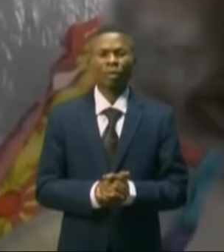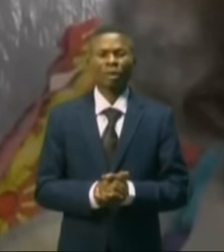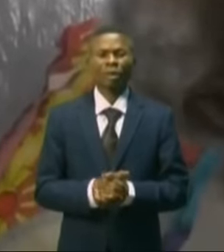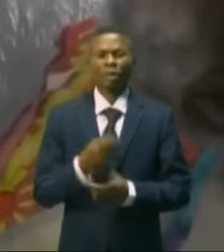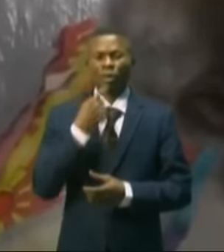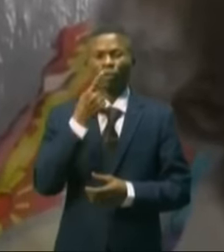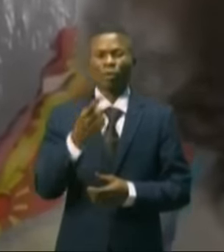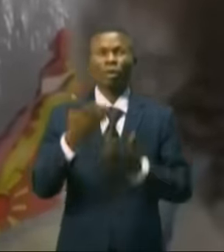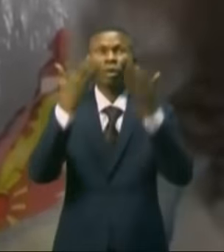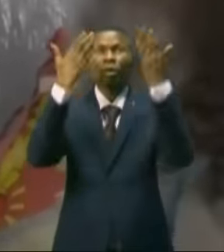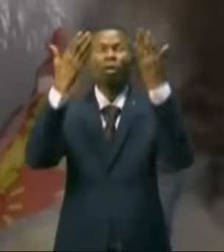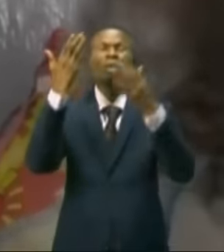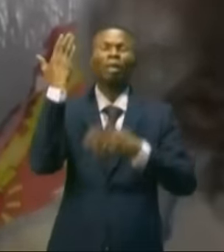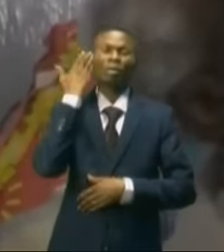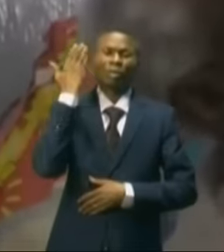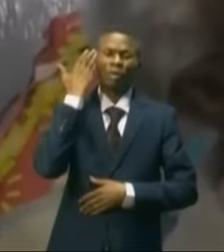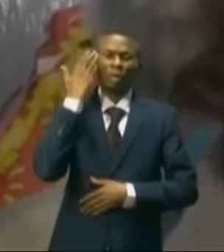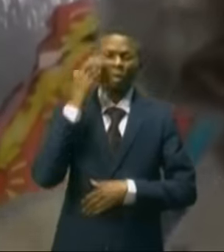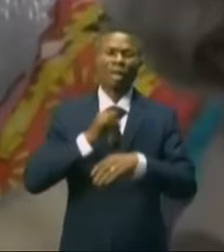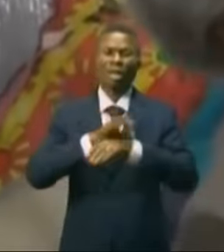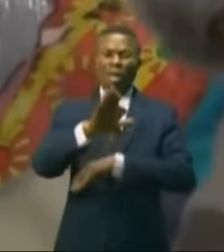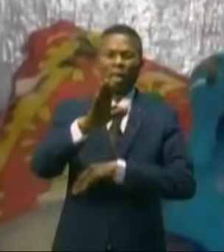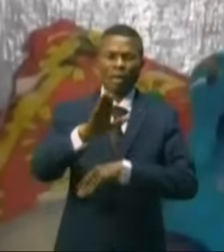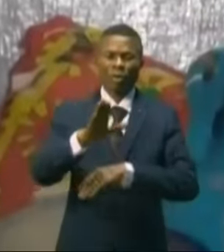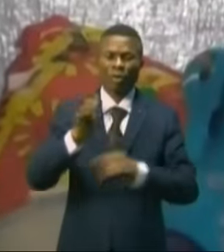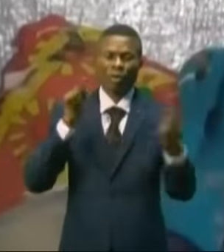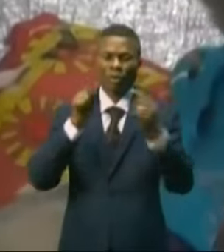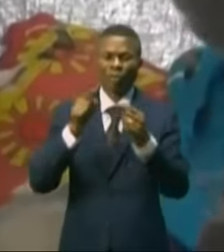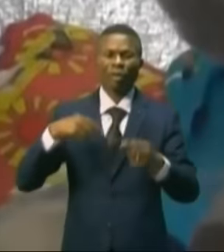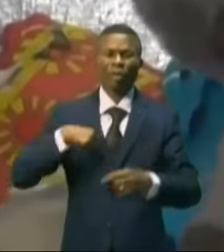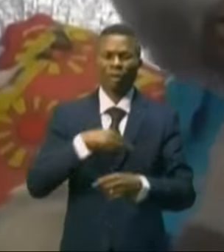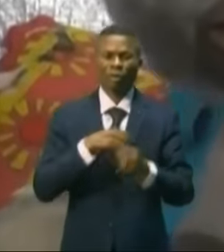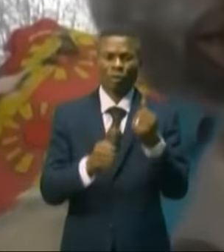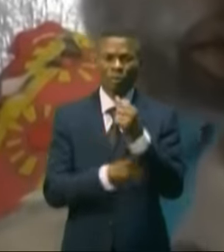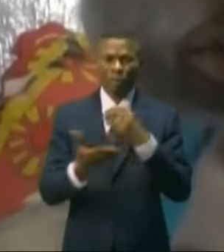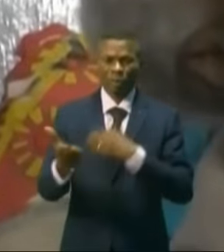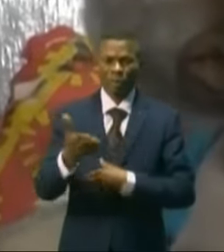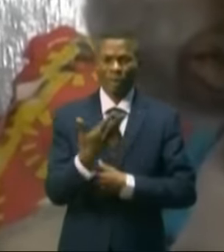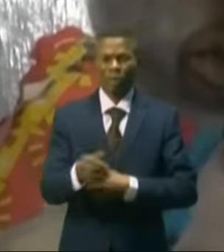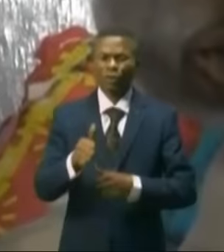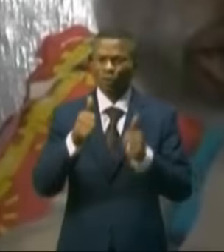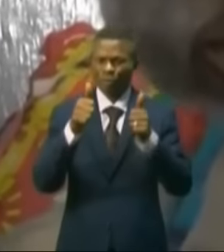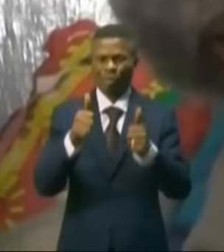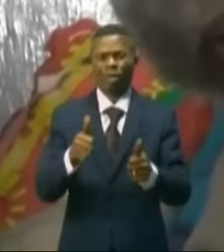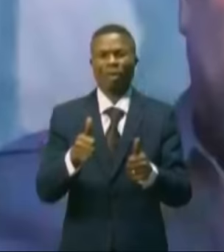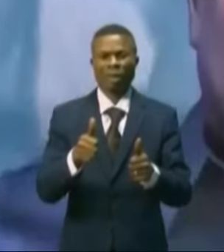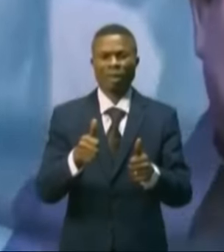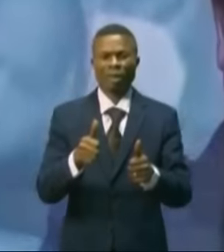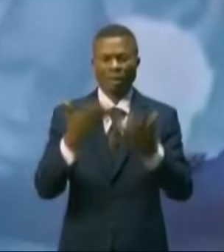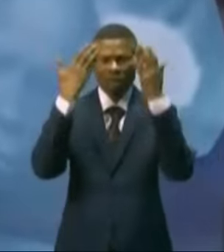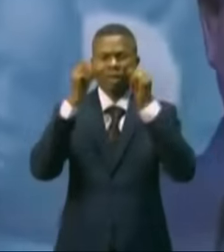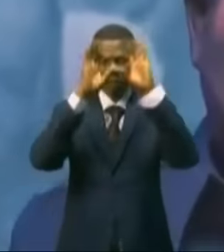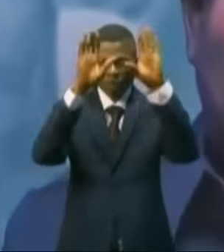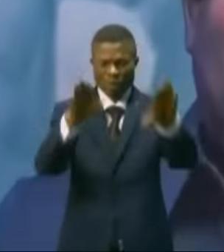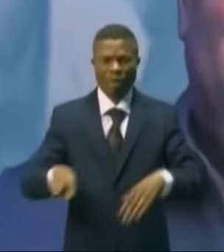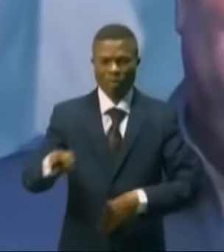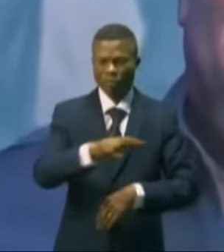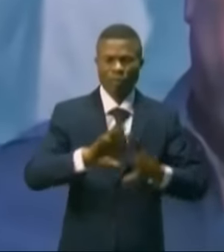Remercie Dieu le Père qui vous a envoyé auprès de nous. C'est une bonne chose. Que Dieu vous bénisse tous.